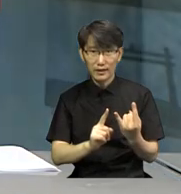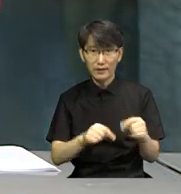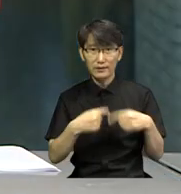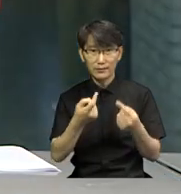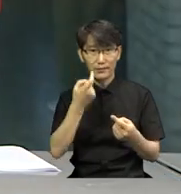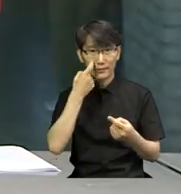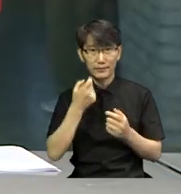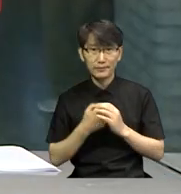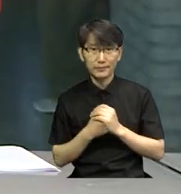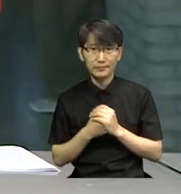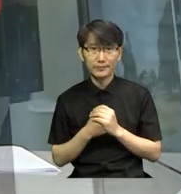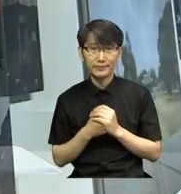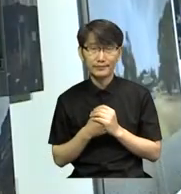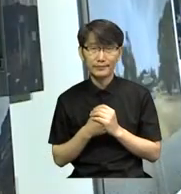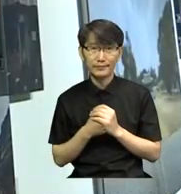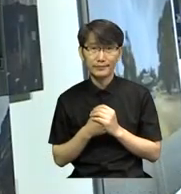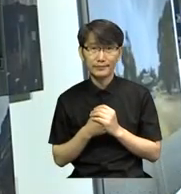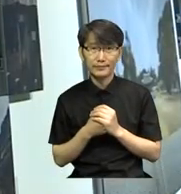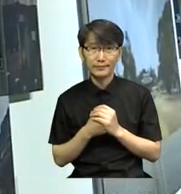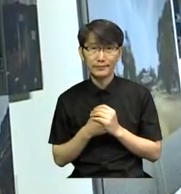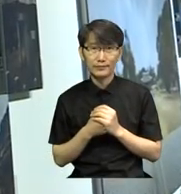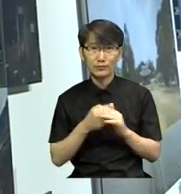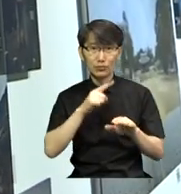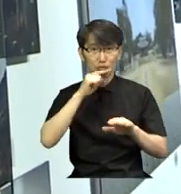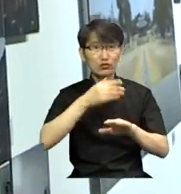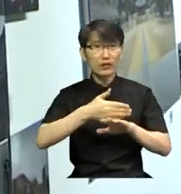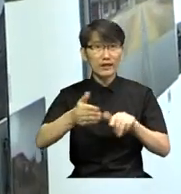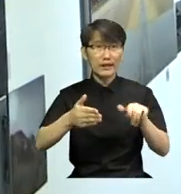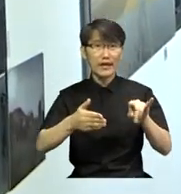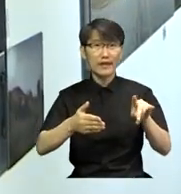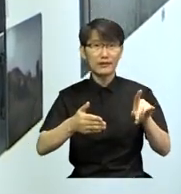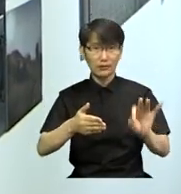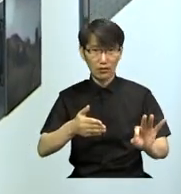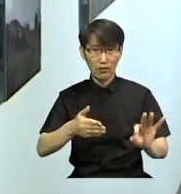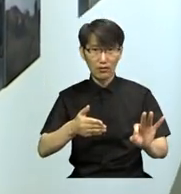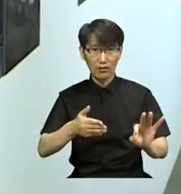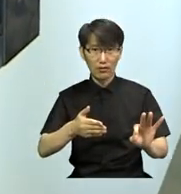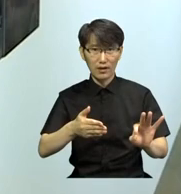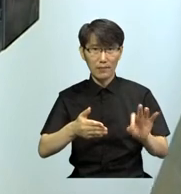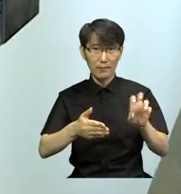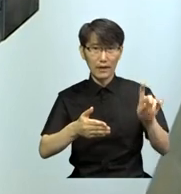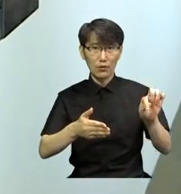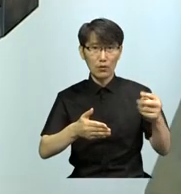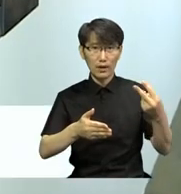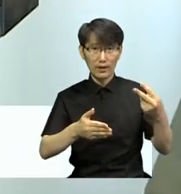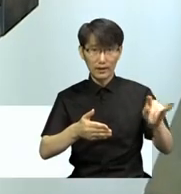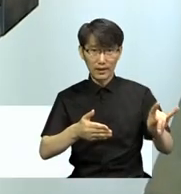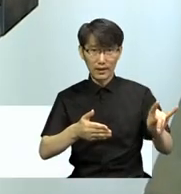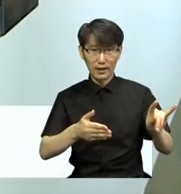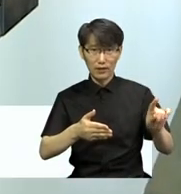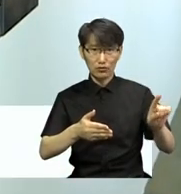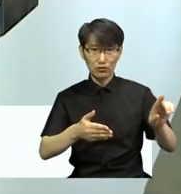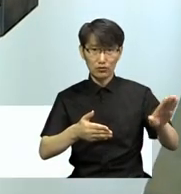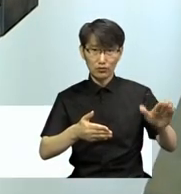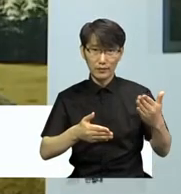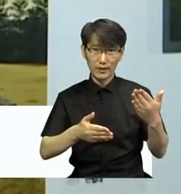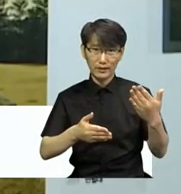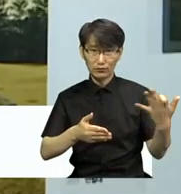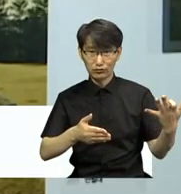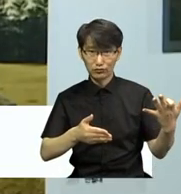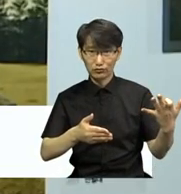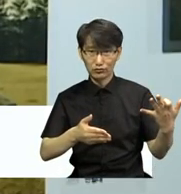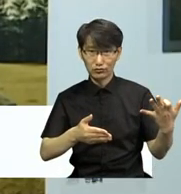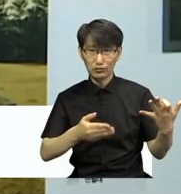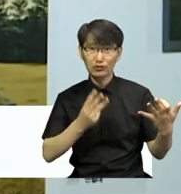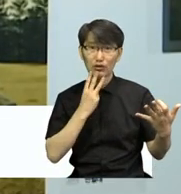기자가 다녀왔습니다 북한 개성에 있는 고려 금 토 만월대 입니다 919 년 태조가 도읍을